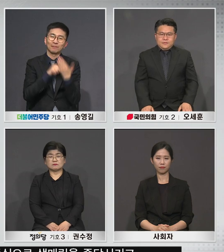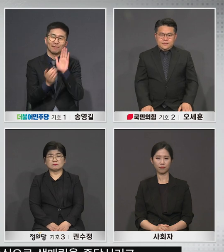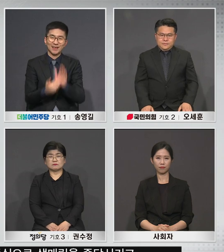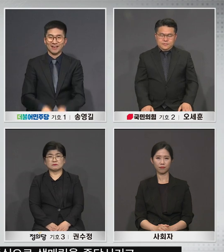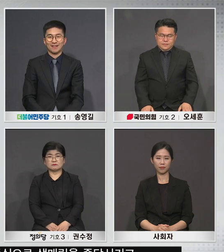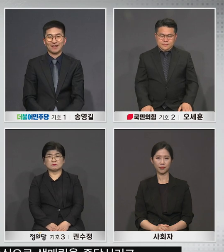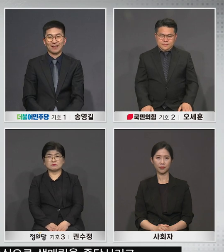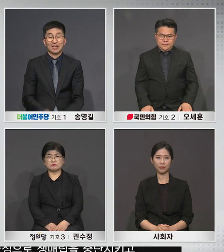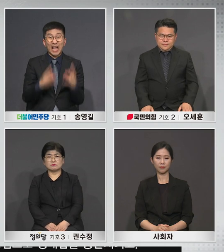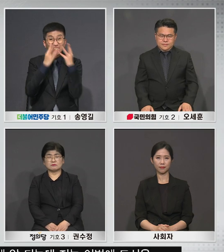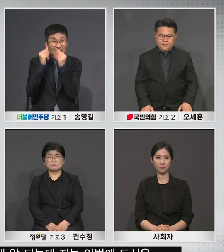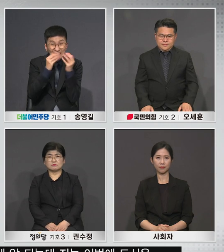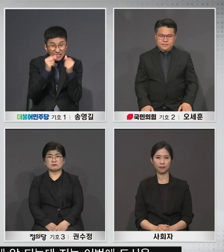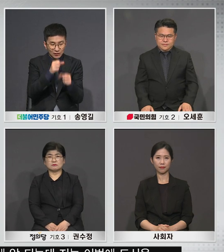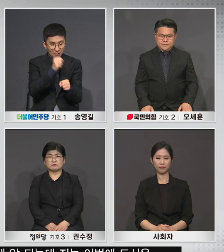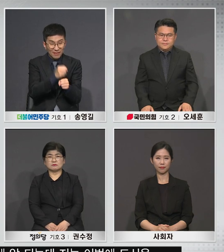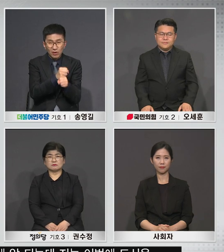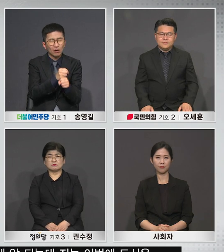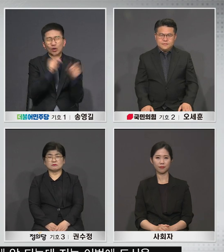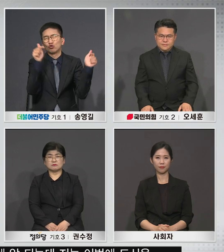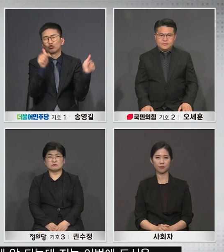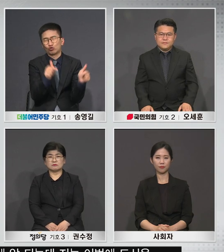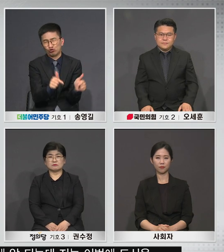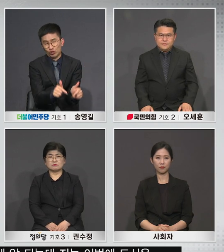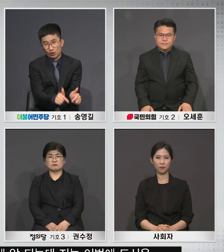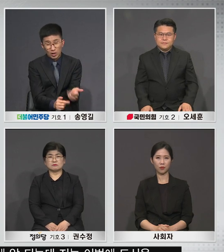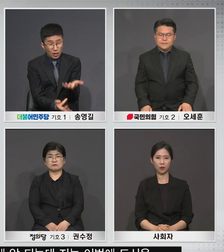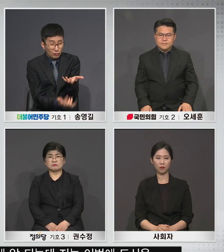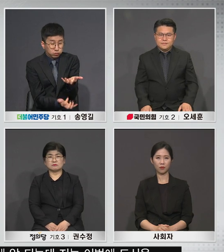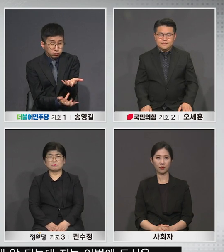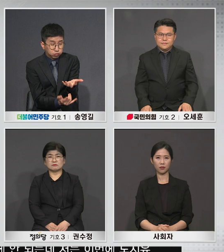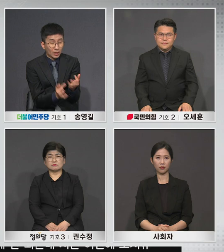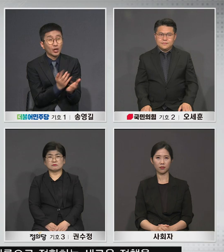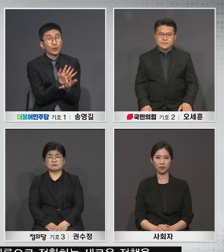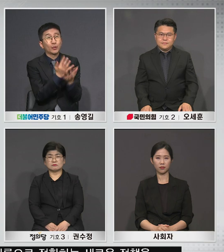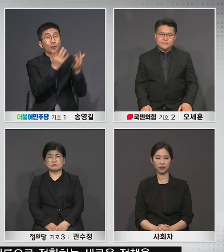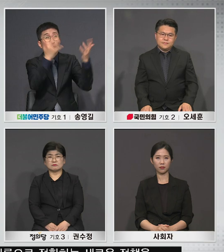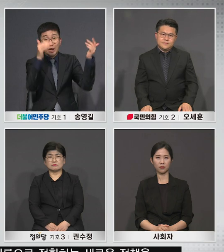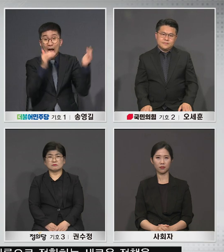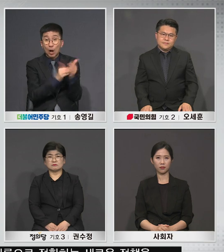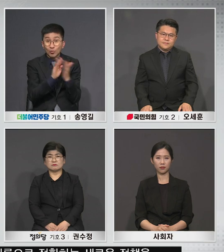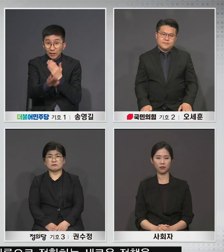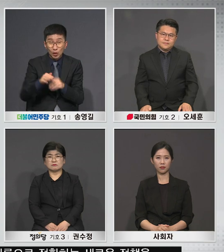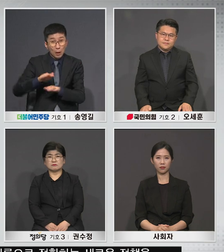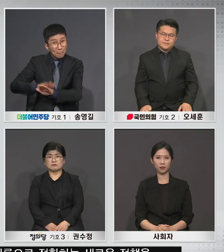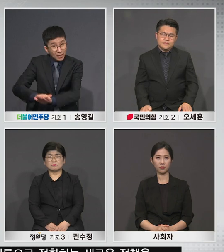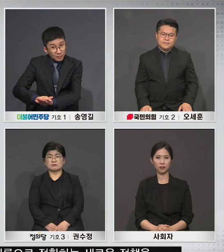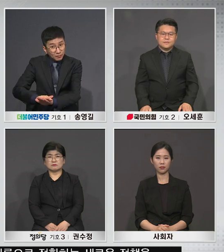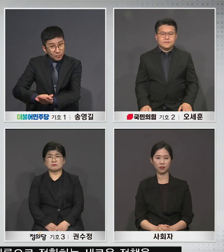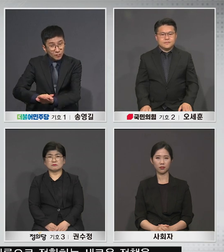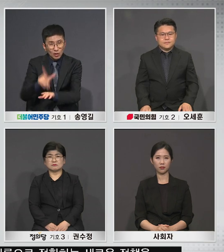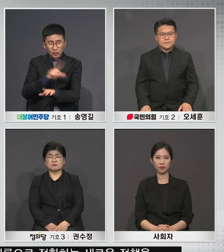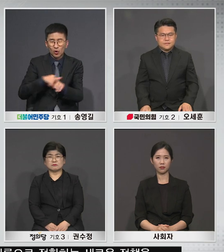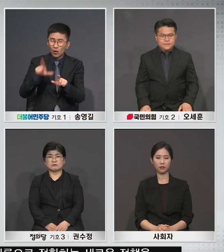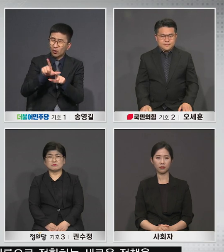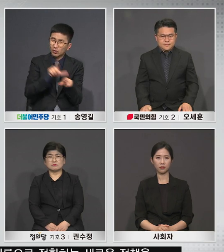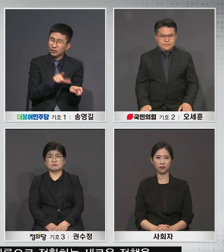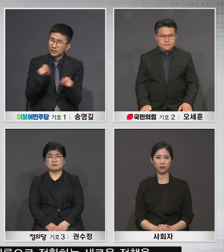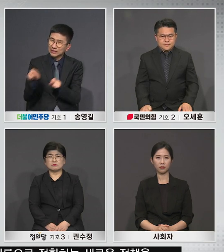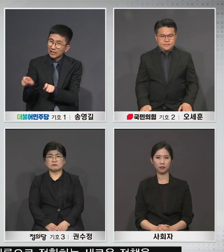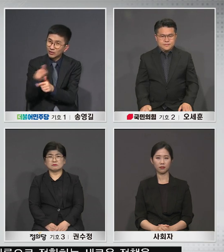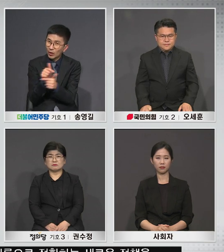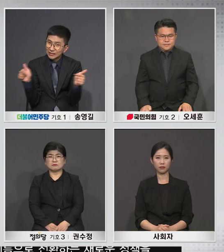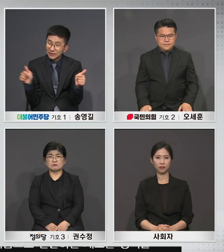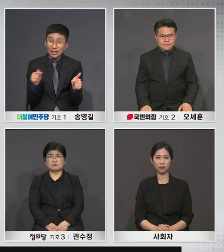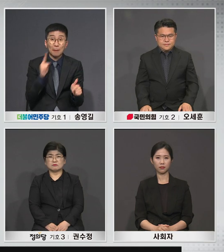그렇게 쓰레기 발생량을 최대한 줄이고 가능한 소각시키고 별도의 매립지이냐 아니면 추가 연장 문제 이 문제는 제가